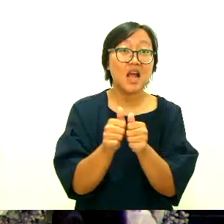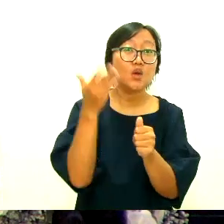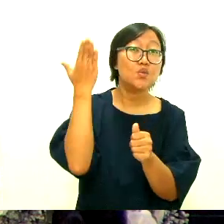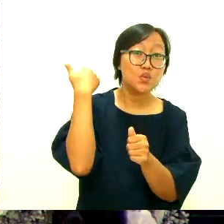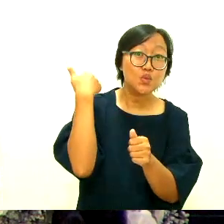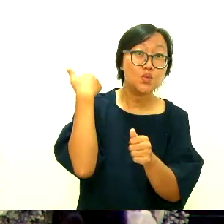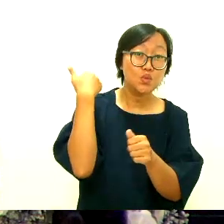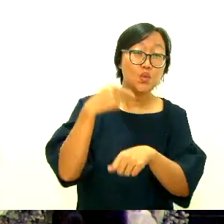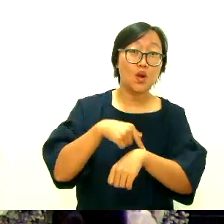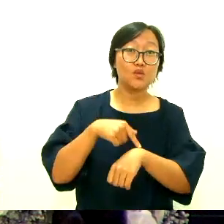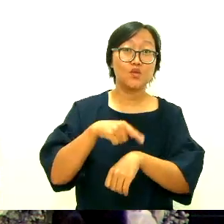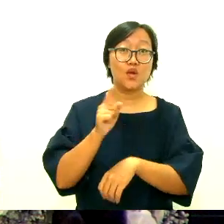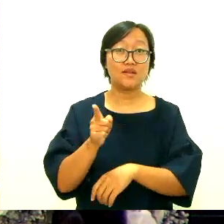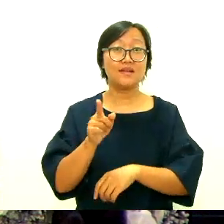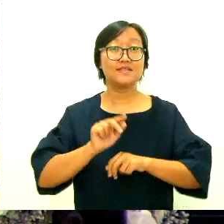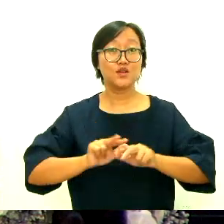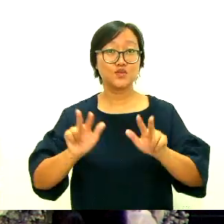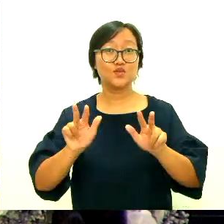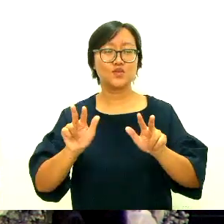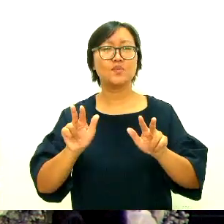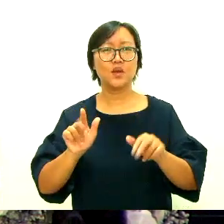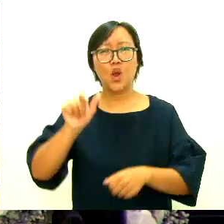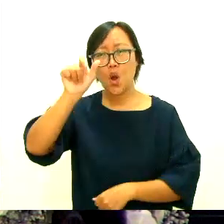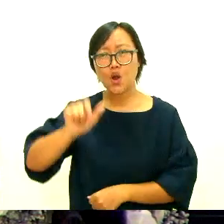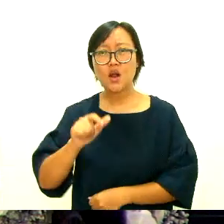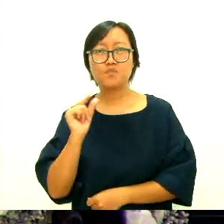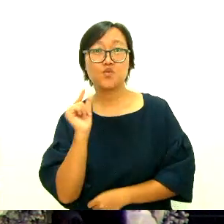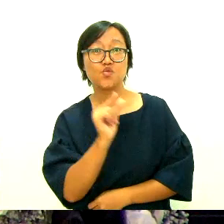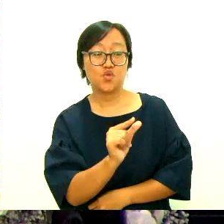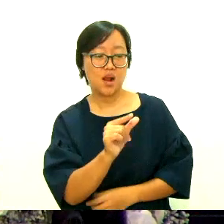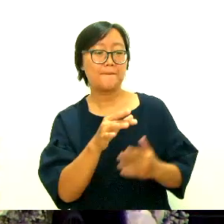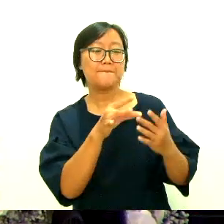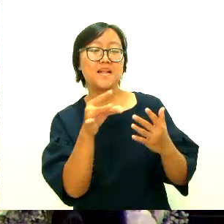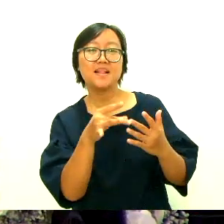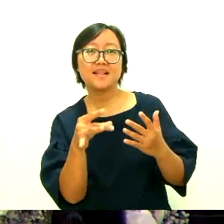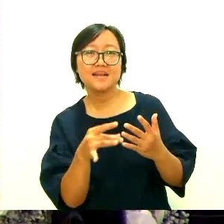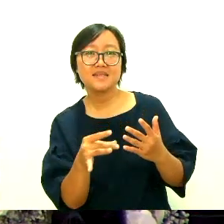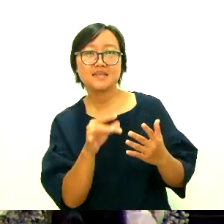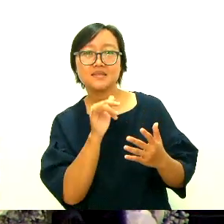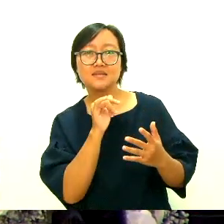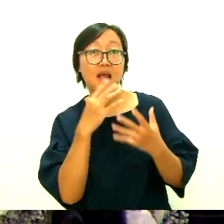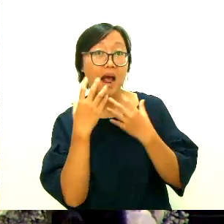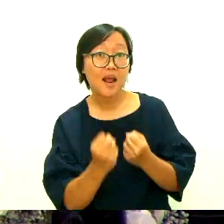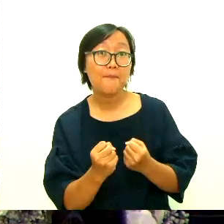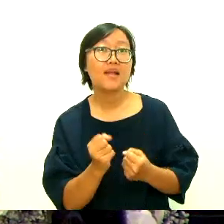Hai maka pengundang pun menyeleksi dengan undangan dengan harapan bahwa suatu kali